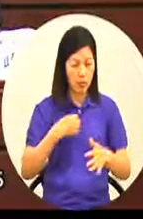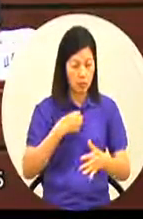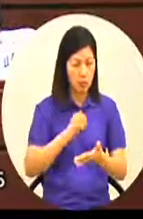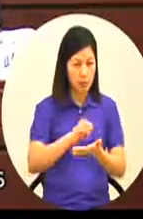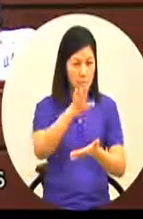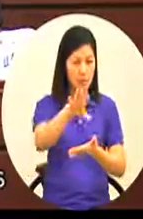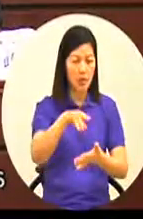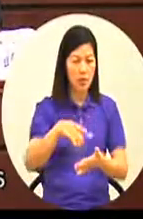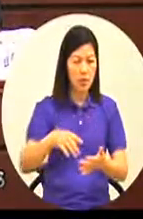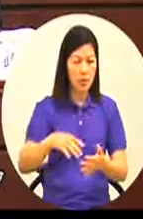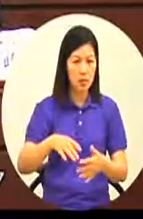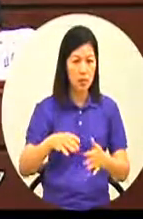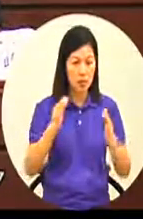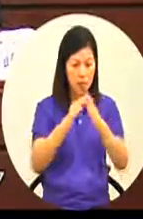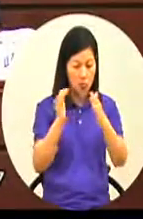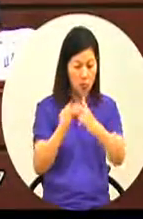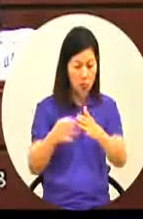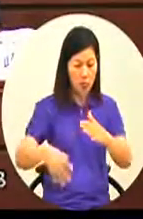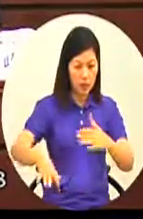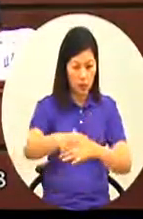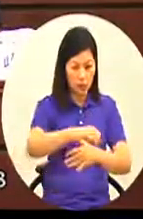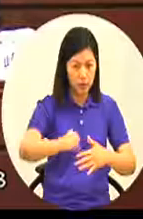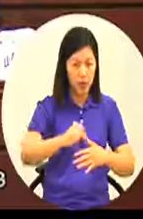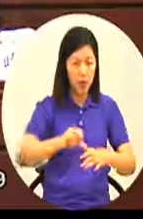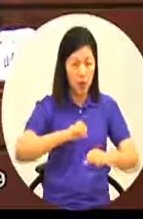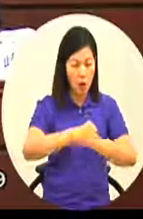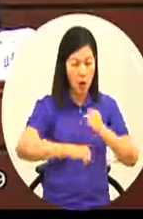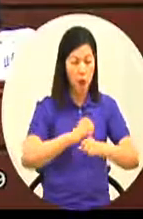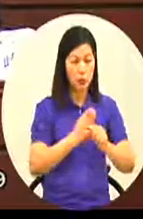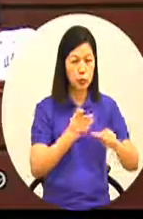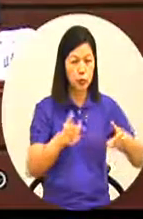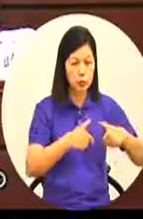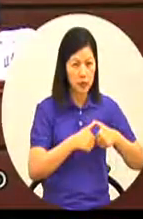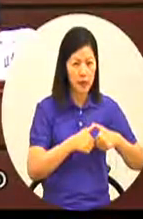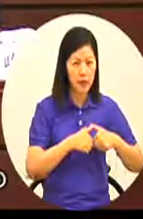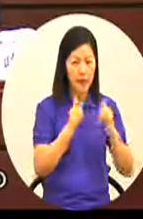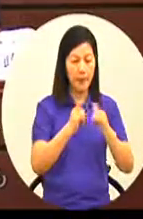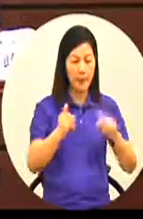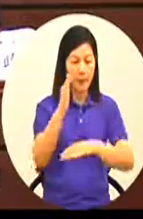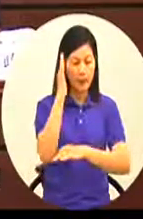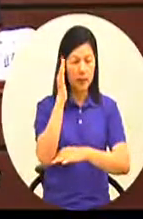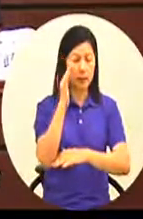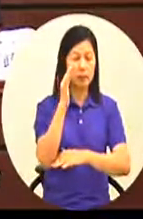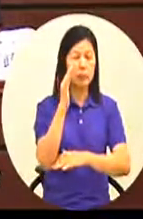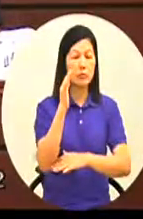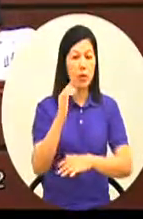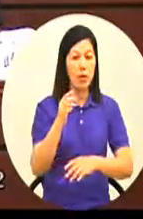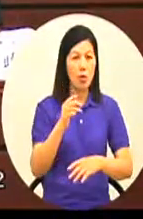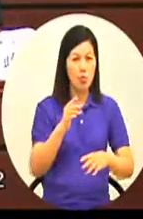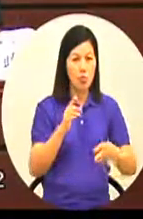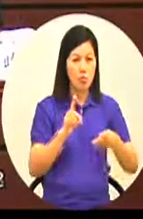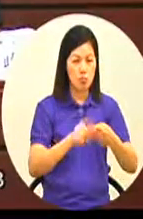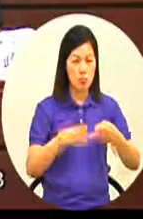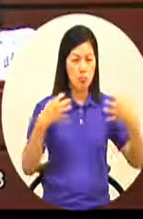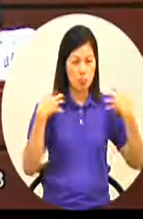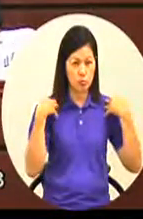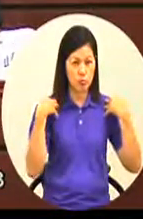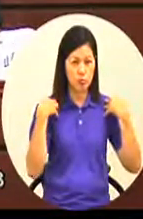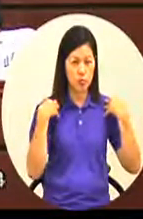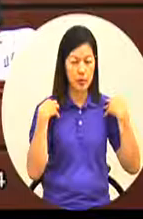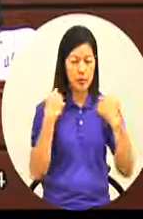这个全馆的内容里面，里活动中心是民政局主管、公所主管呐、啊，但是如果是社区活动中